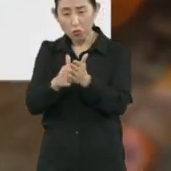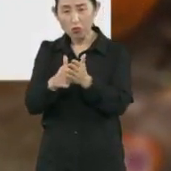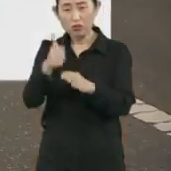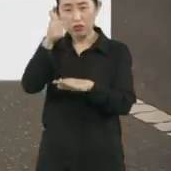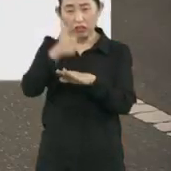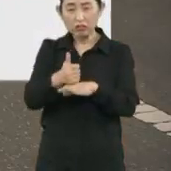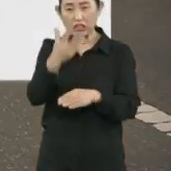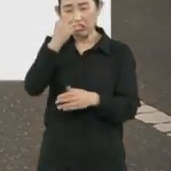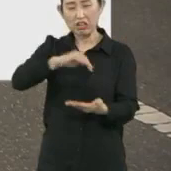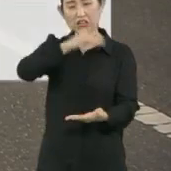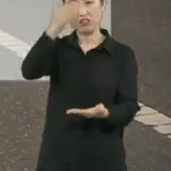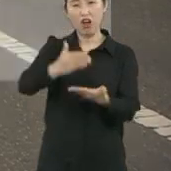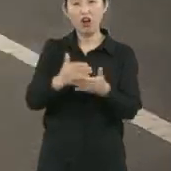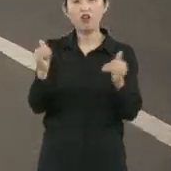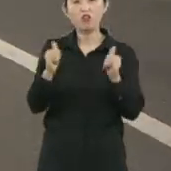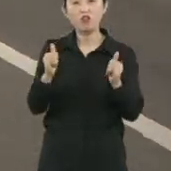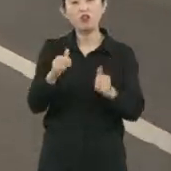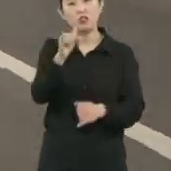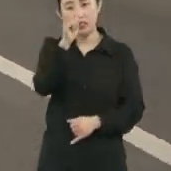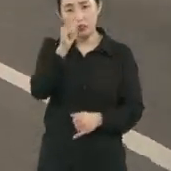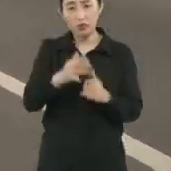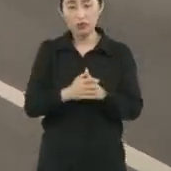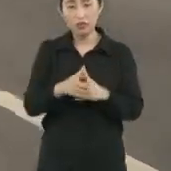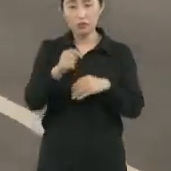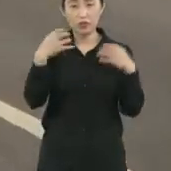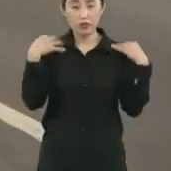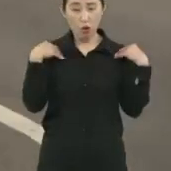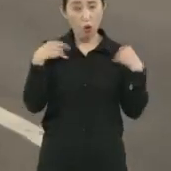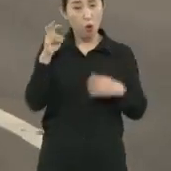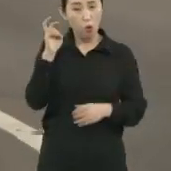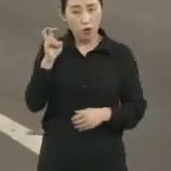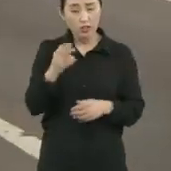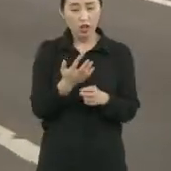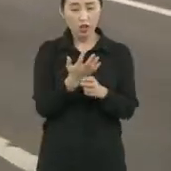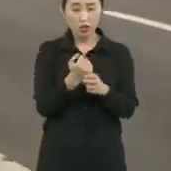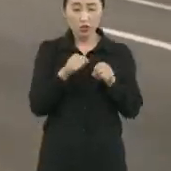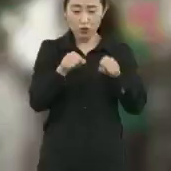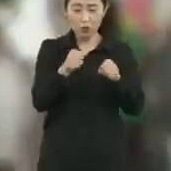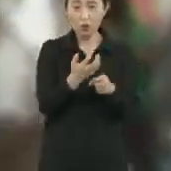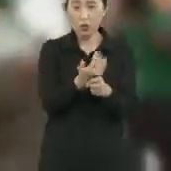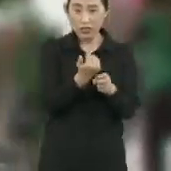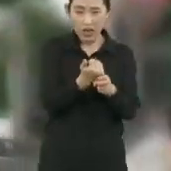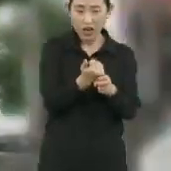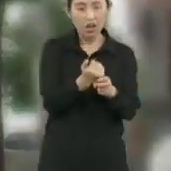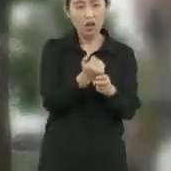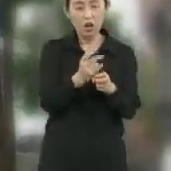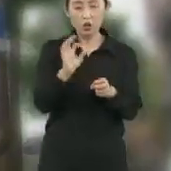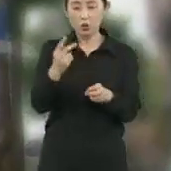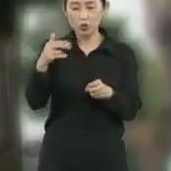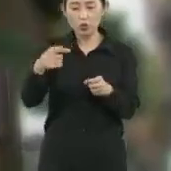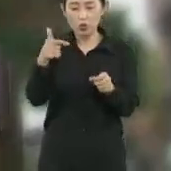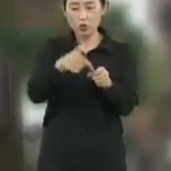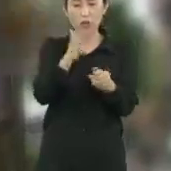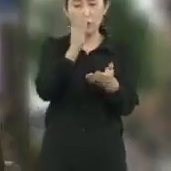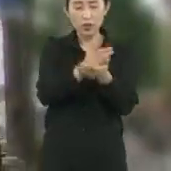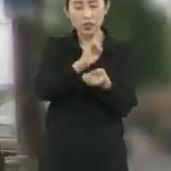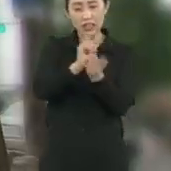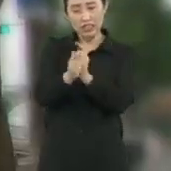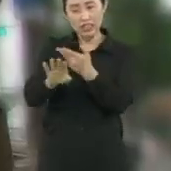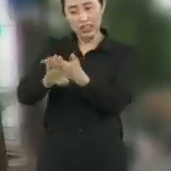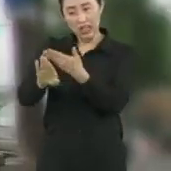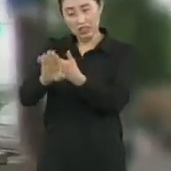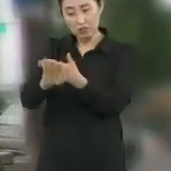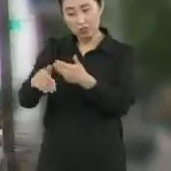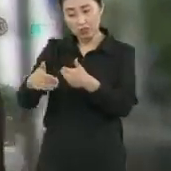우려가 나오는데 이 지자체들은 만약의 사태에 대비해 청소차를 요소수를 사용하지 않은 트럭 위주로 운영하는